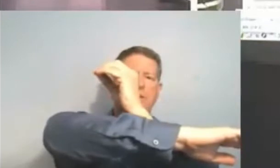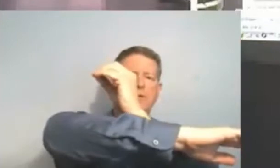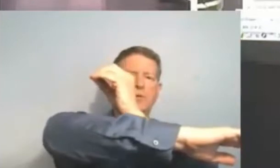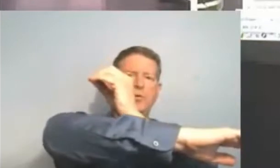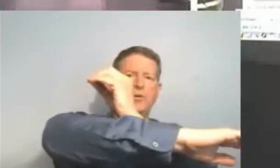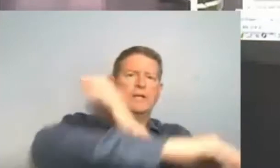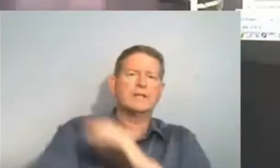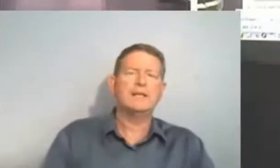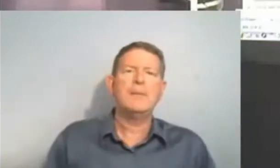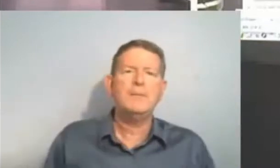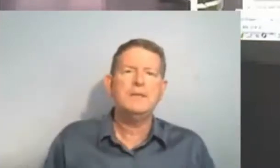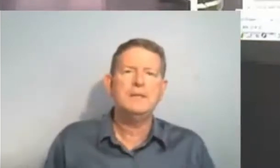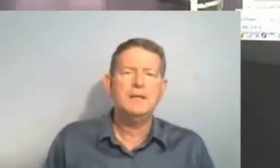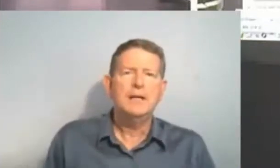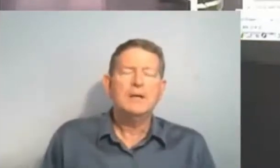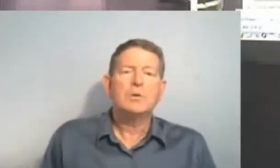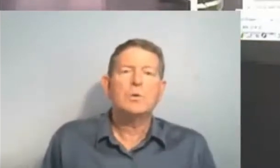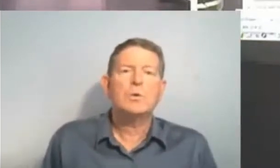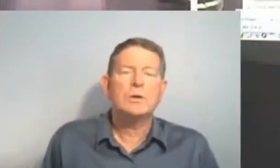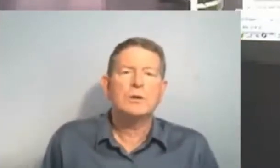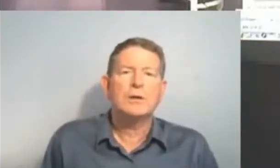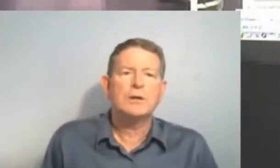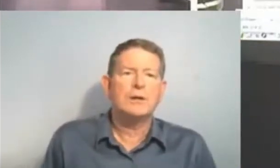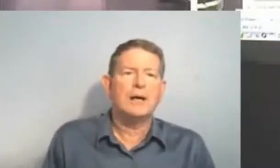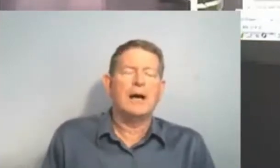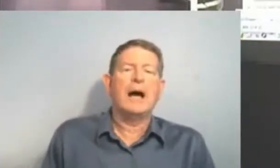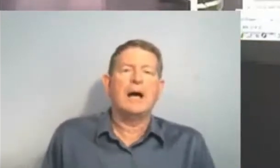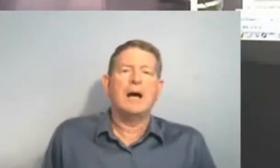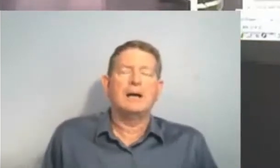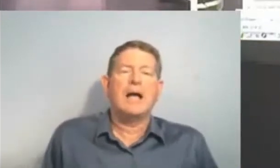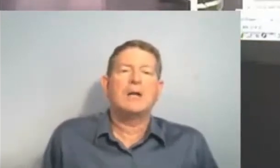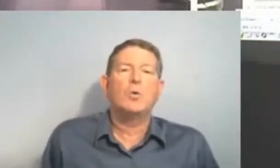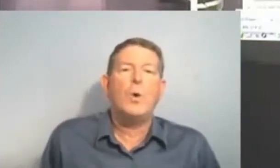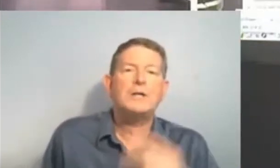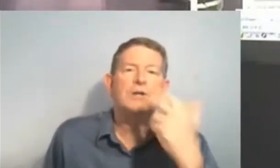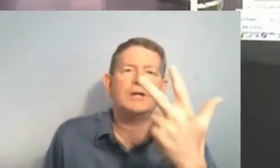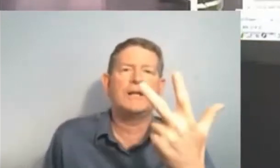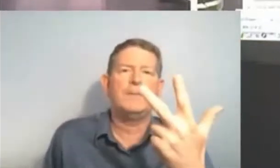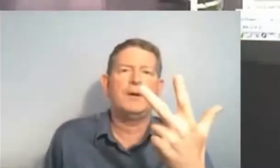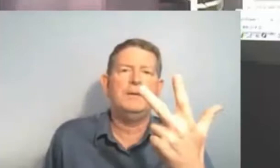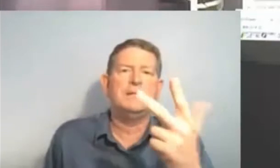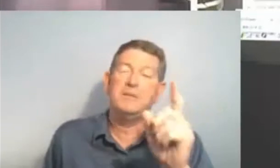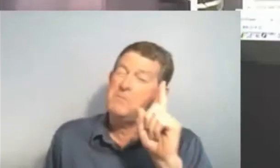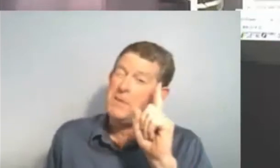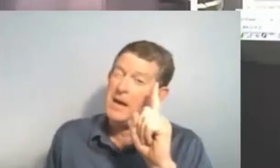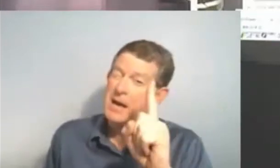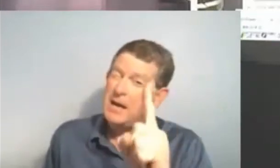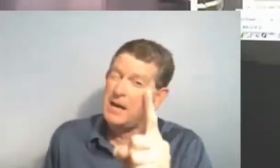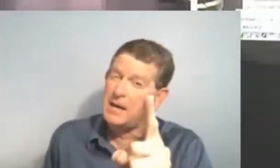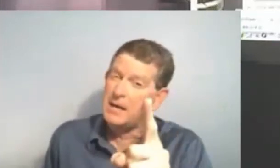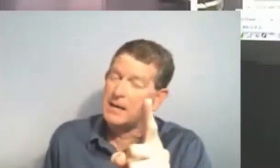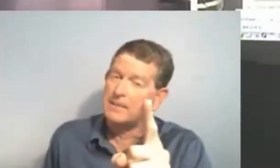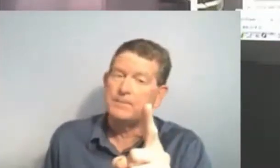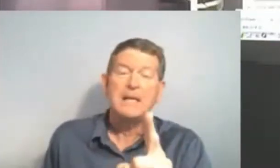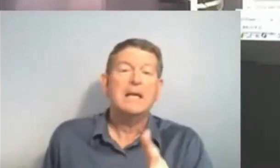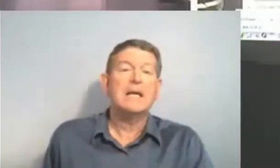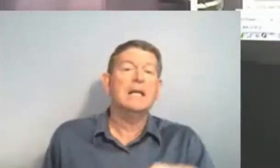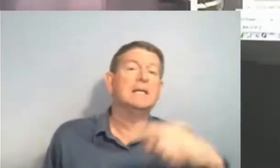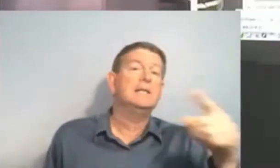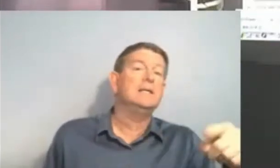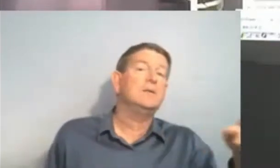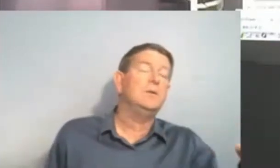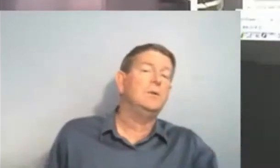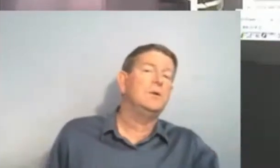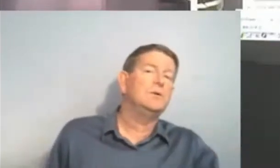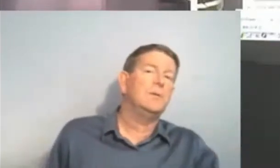quand le soleil se couche, ça c'est l'après-midi, donc à 3h de l'après-midi. Mais